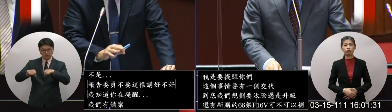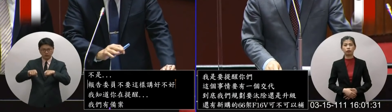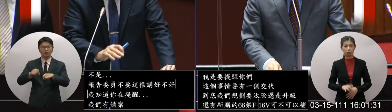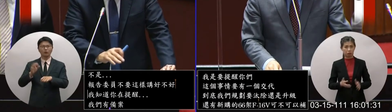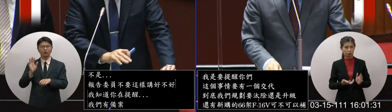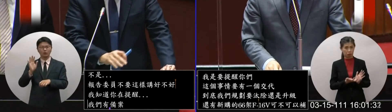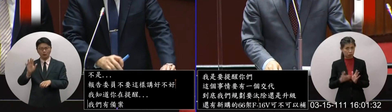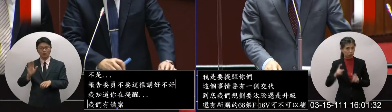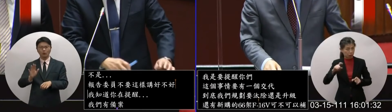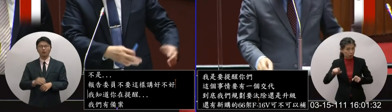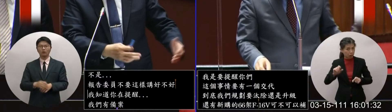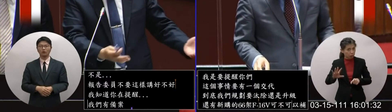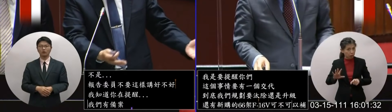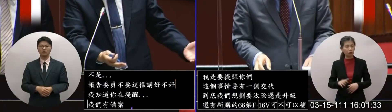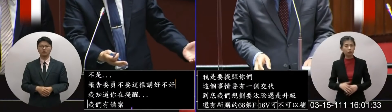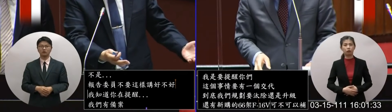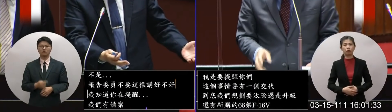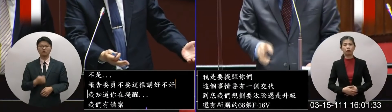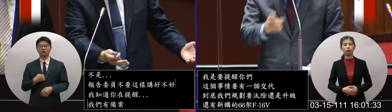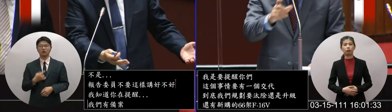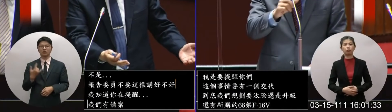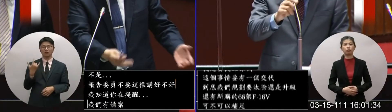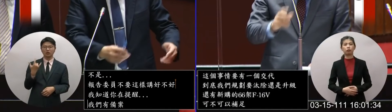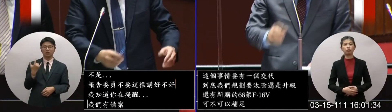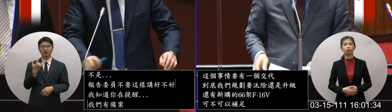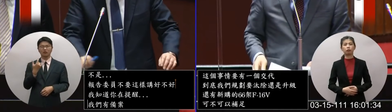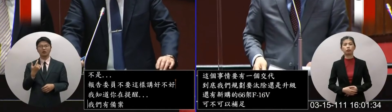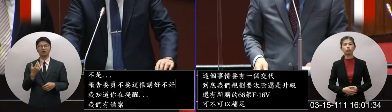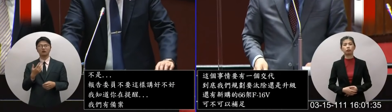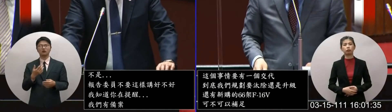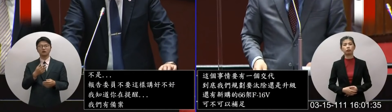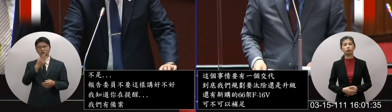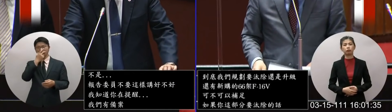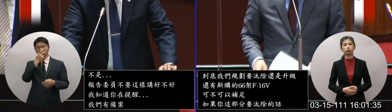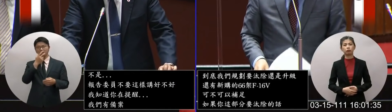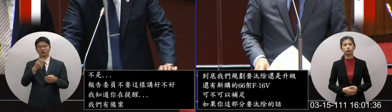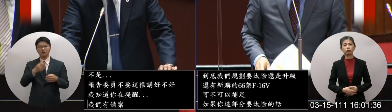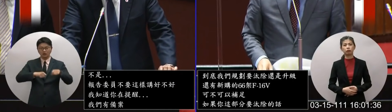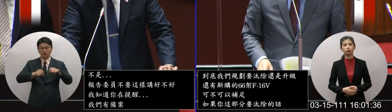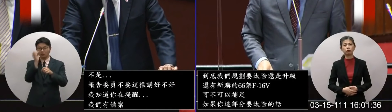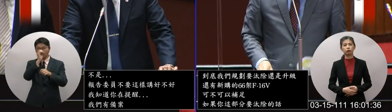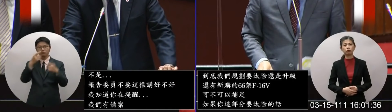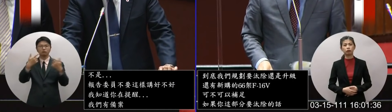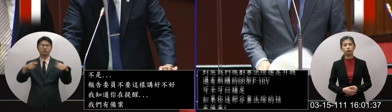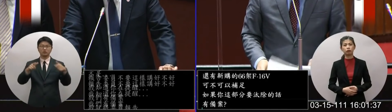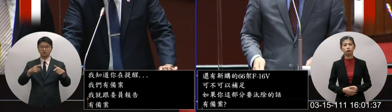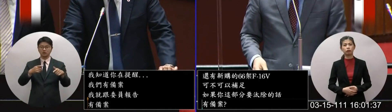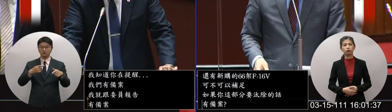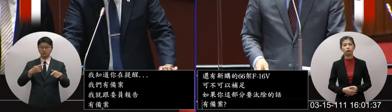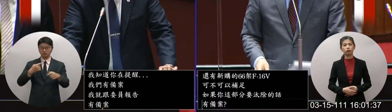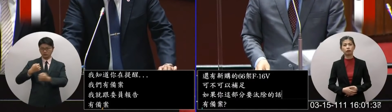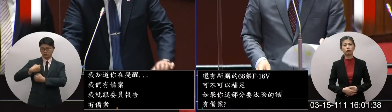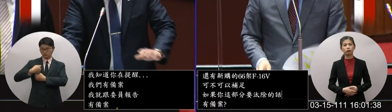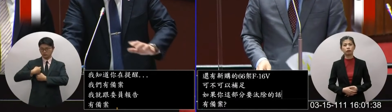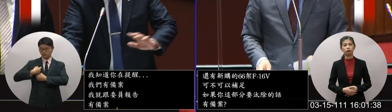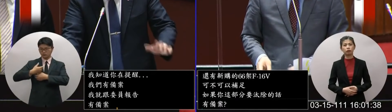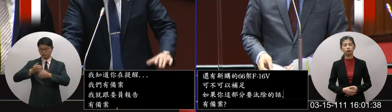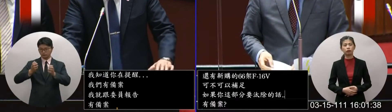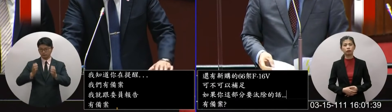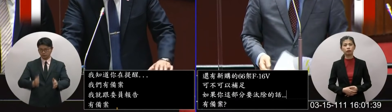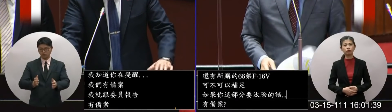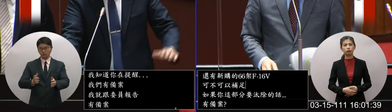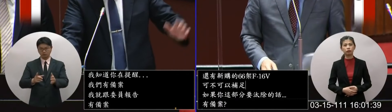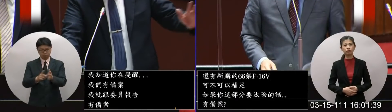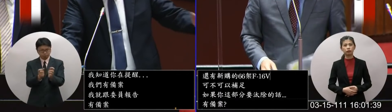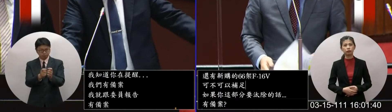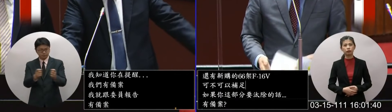有备案， 我们不是讲说好像就等在那边坐以待毙，怎么可能会是个样子，我现在讲的建军备战是个长久